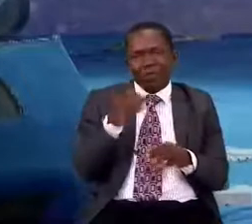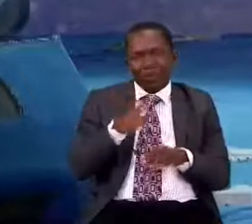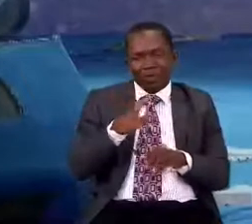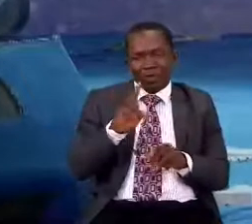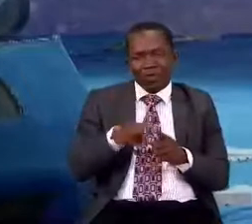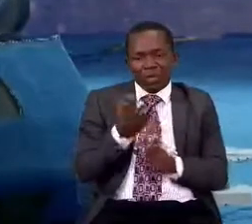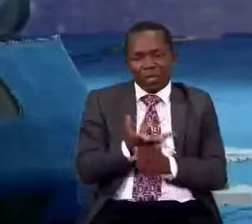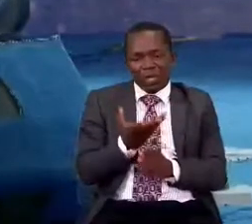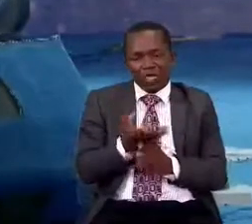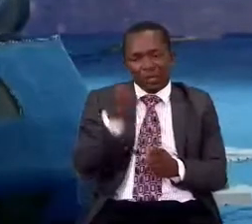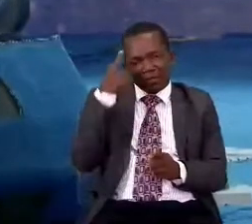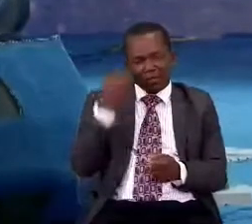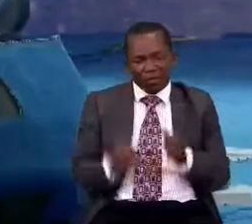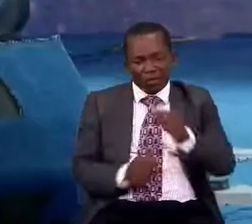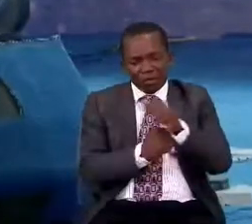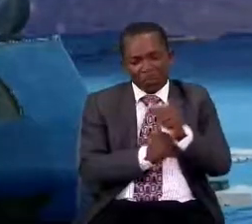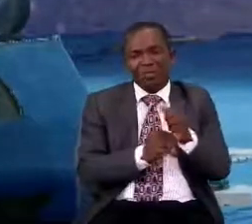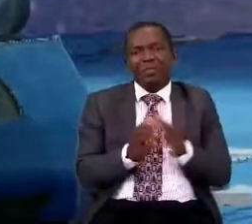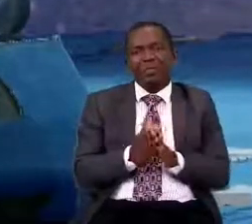temple. Verset 3.